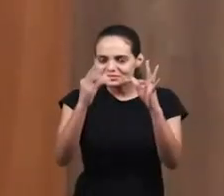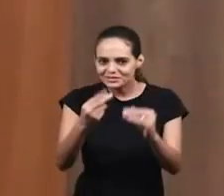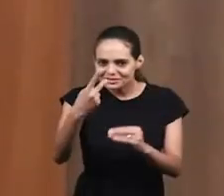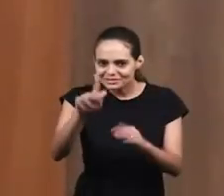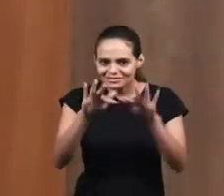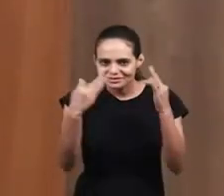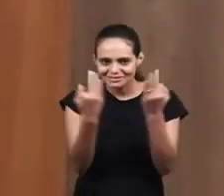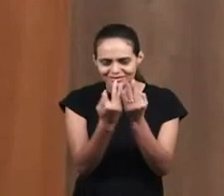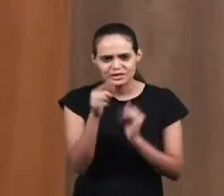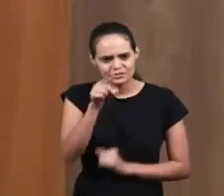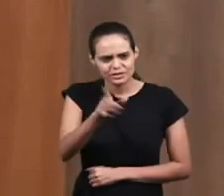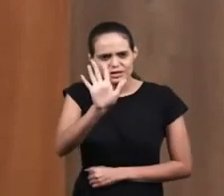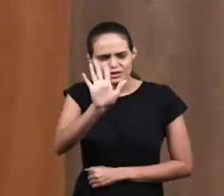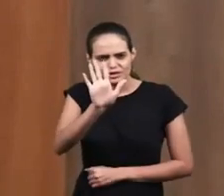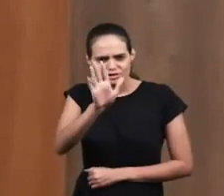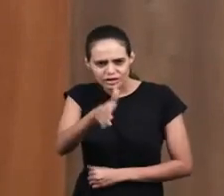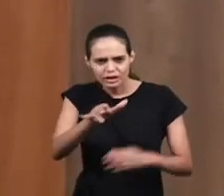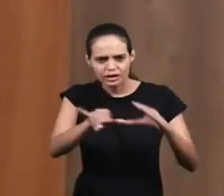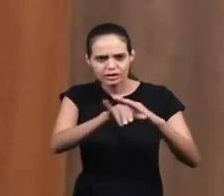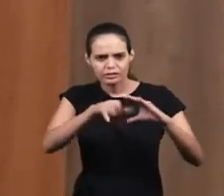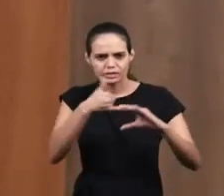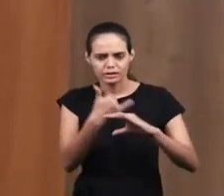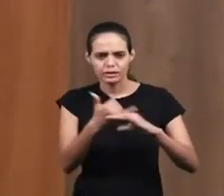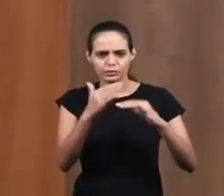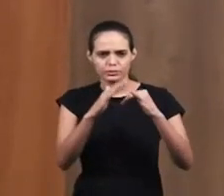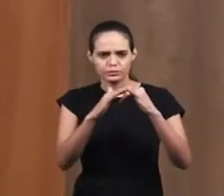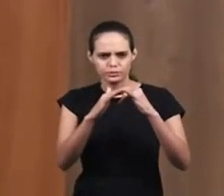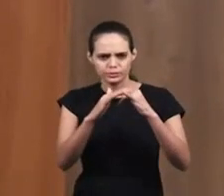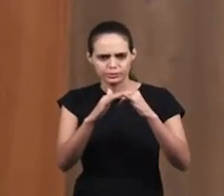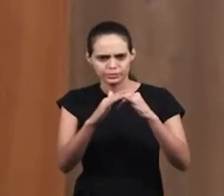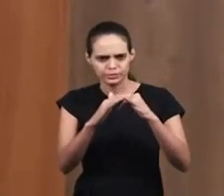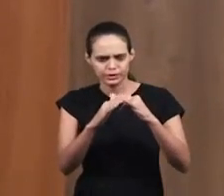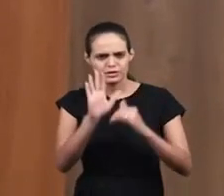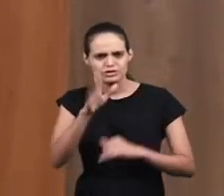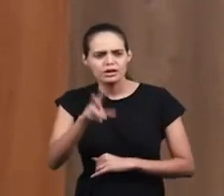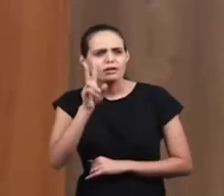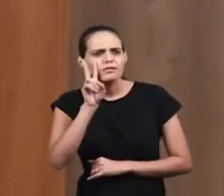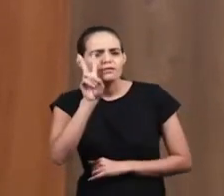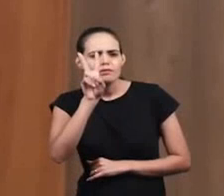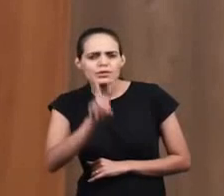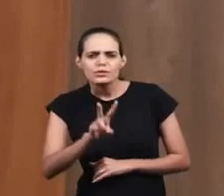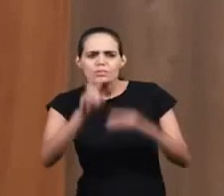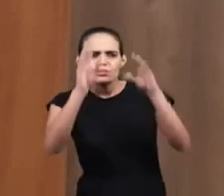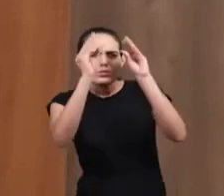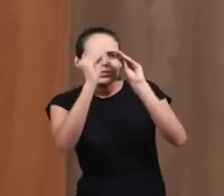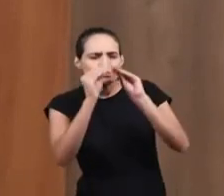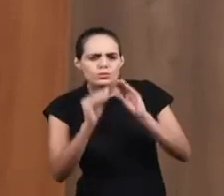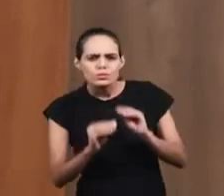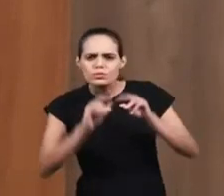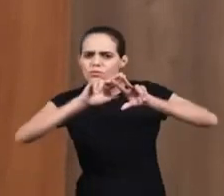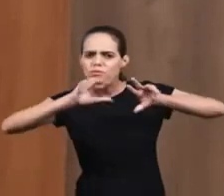Ihre gesamte Familie produziert wurde. Waren Sie bereits auf unserem YouTube-Kanal und sahen die Menge,